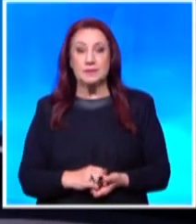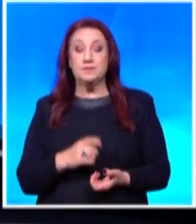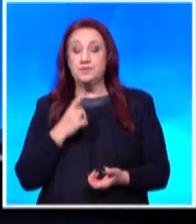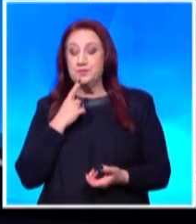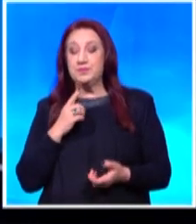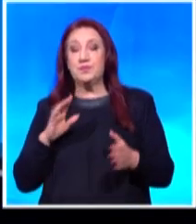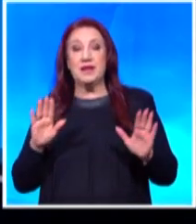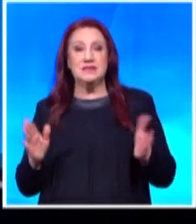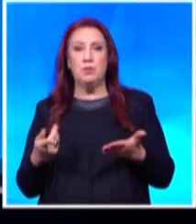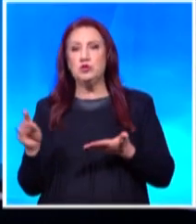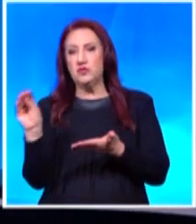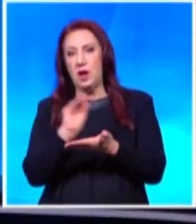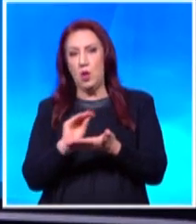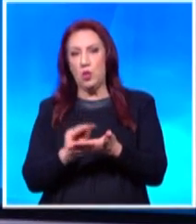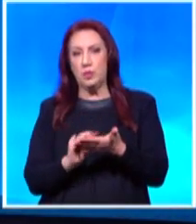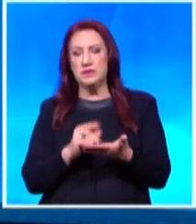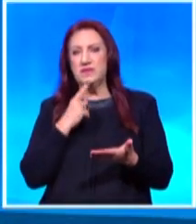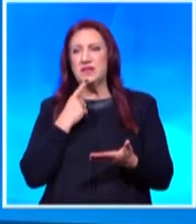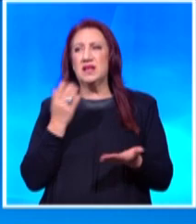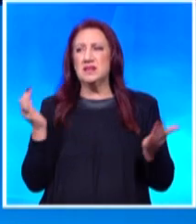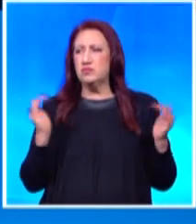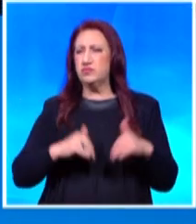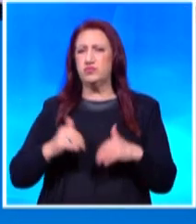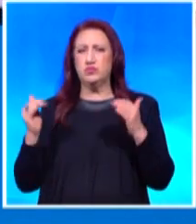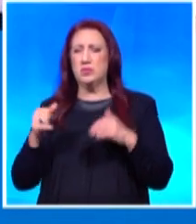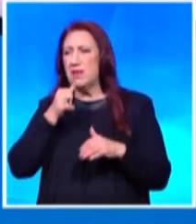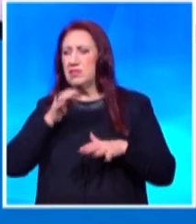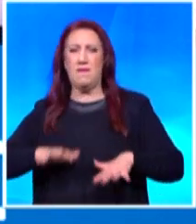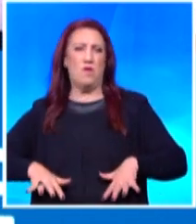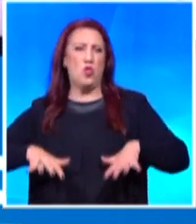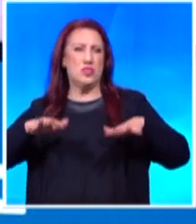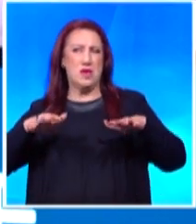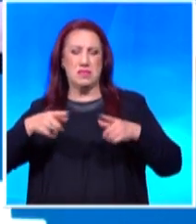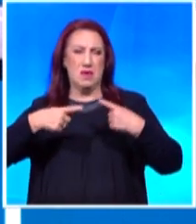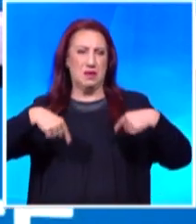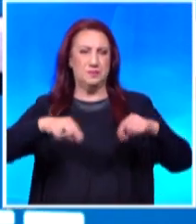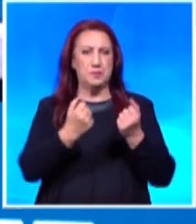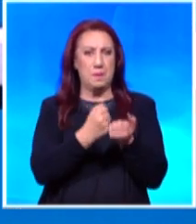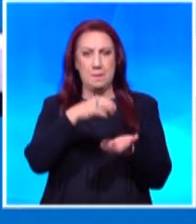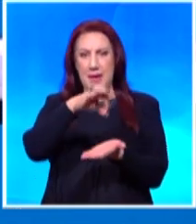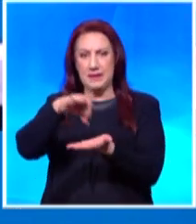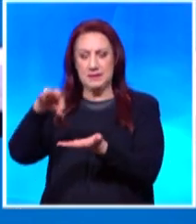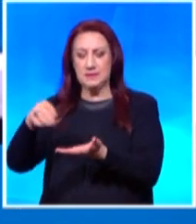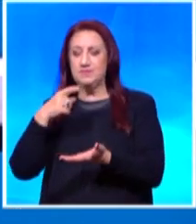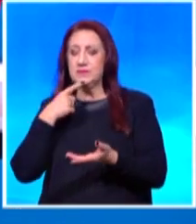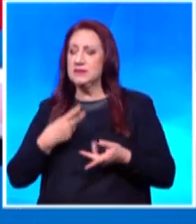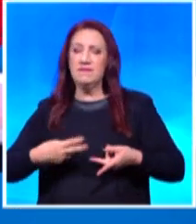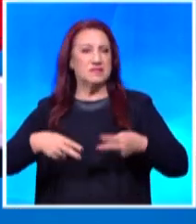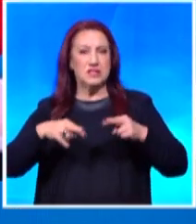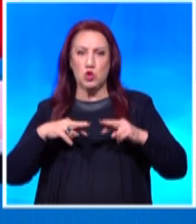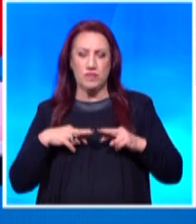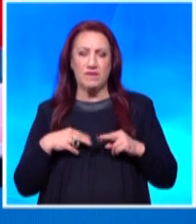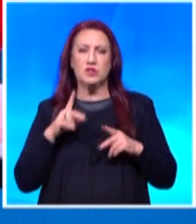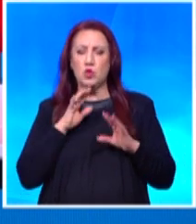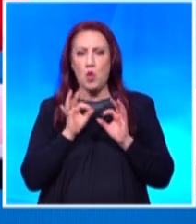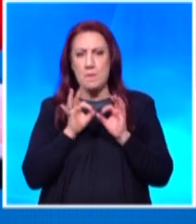ход е описване на щетите в най-пострадалите от наводненията райони. За възстановяването след бедствието, мерките на държавата и превенцията ще говорим